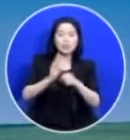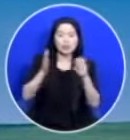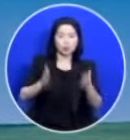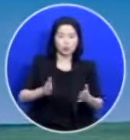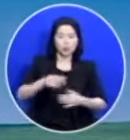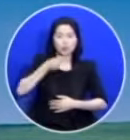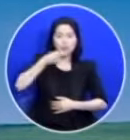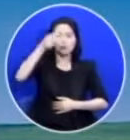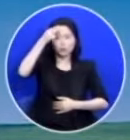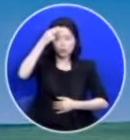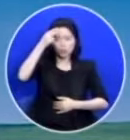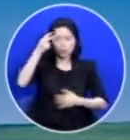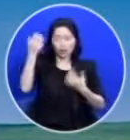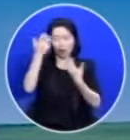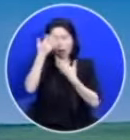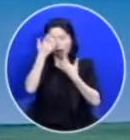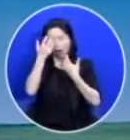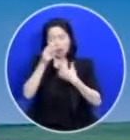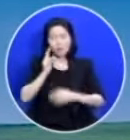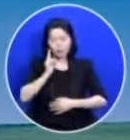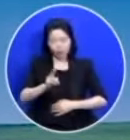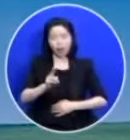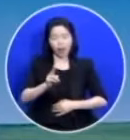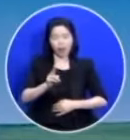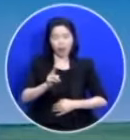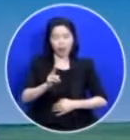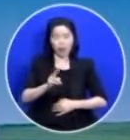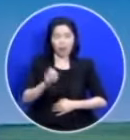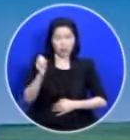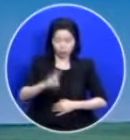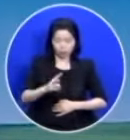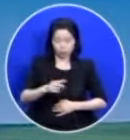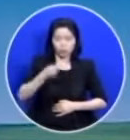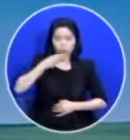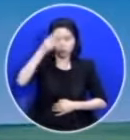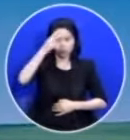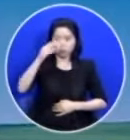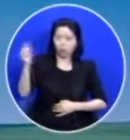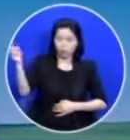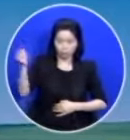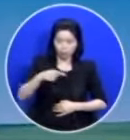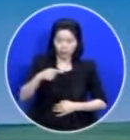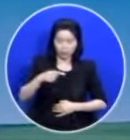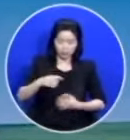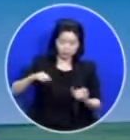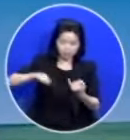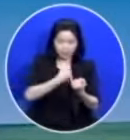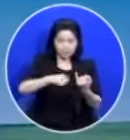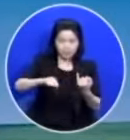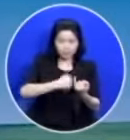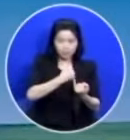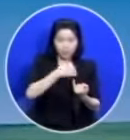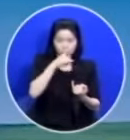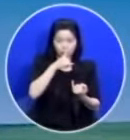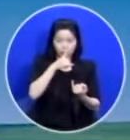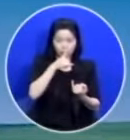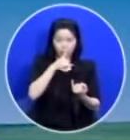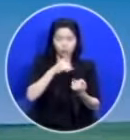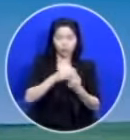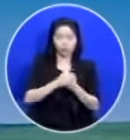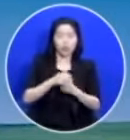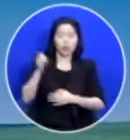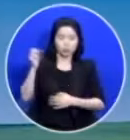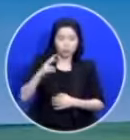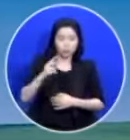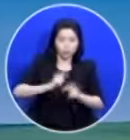먹고 이렇게 주사가 심하다는 거예 거기다가 술 먹고 들어와 때리기까지 폭력까지 쓴다는 거예